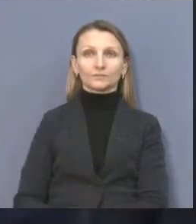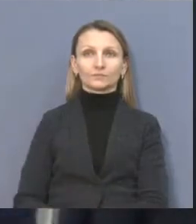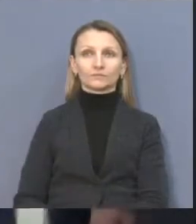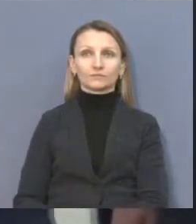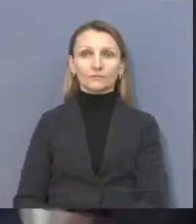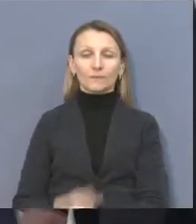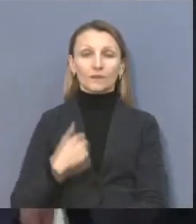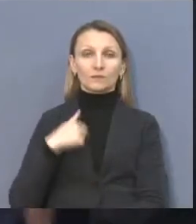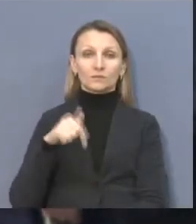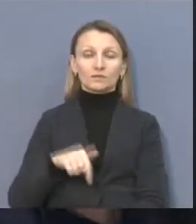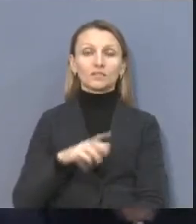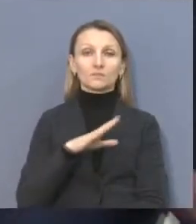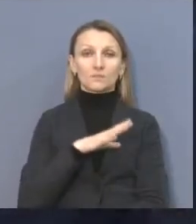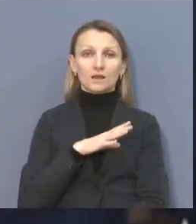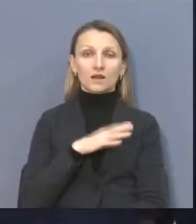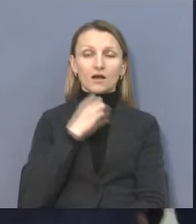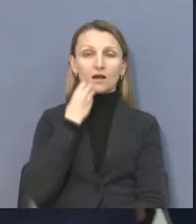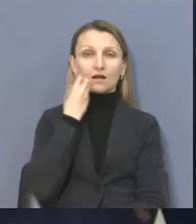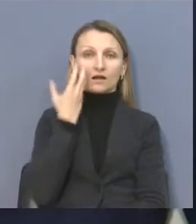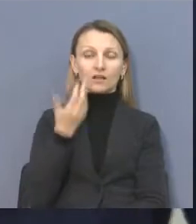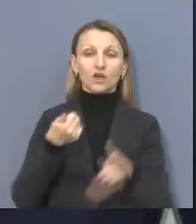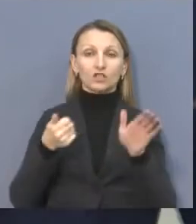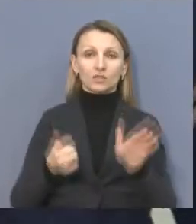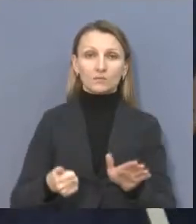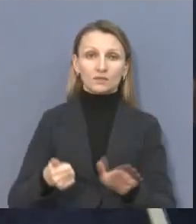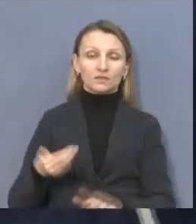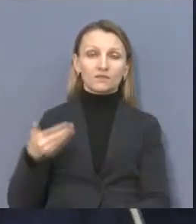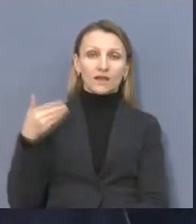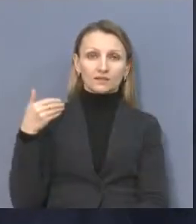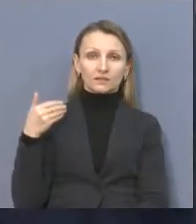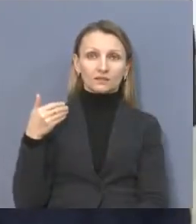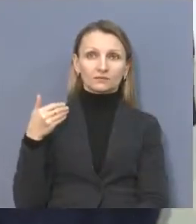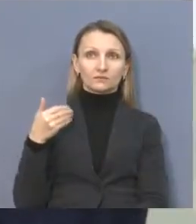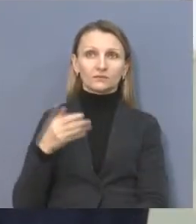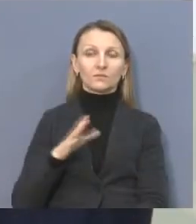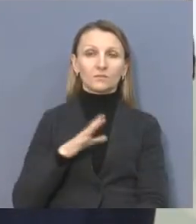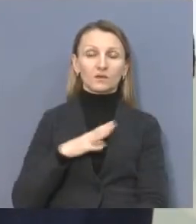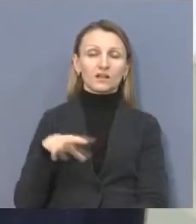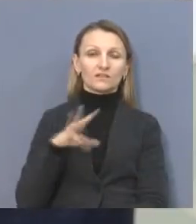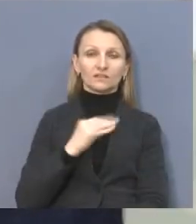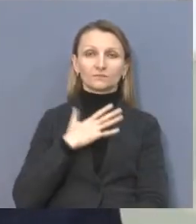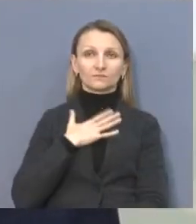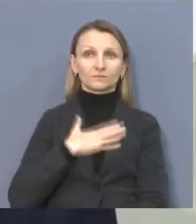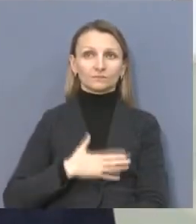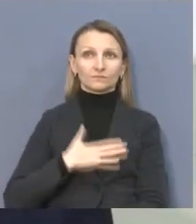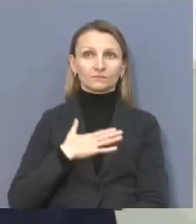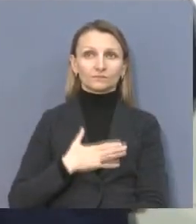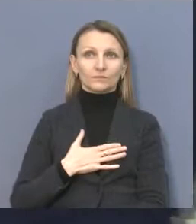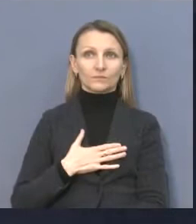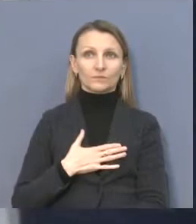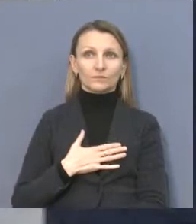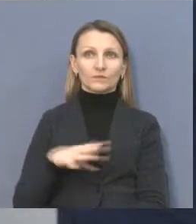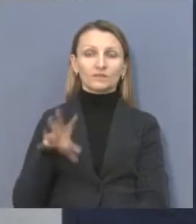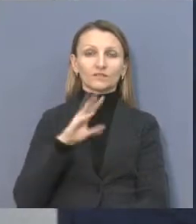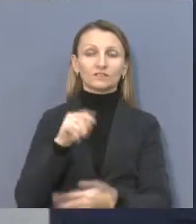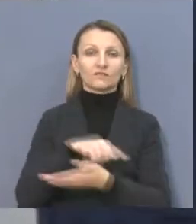были когда ровно жизнь вместе с месяц назад состоянии вот это будучи чистая совершенно верно и как раз вот все